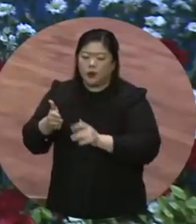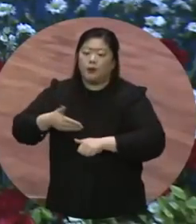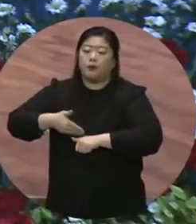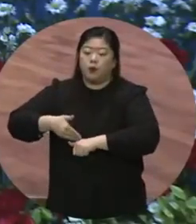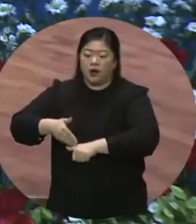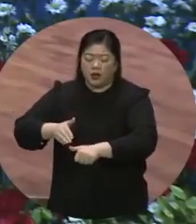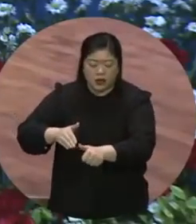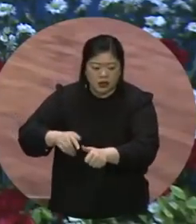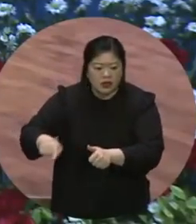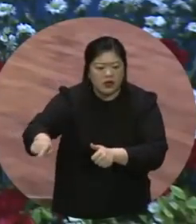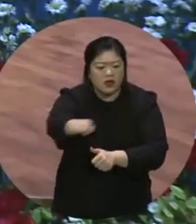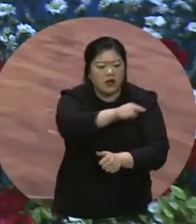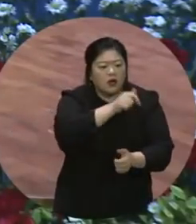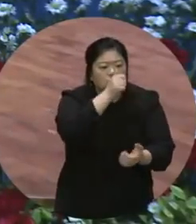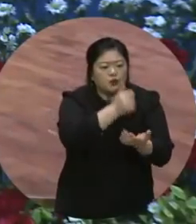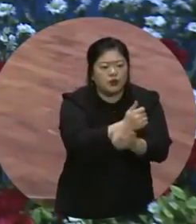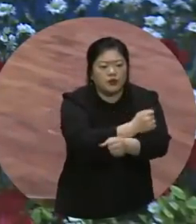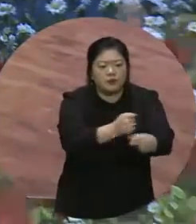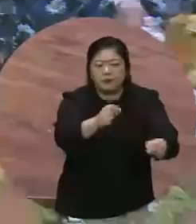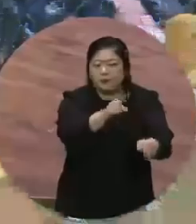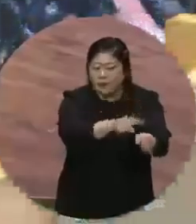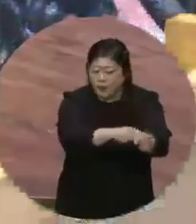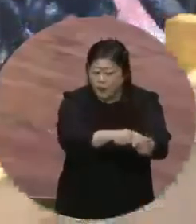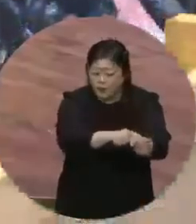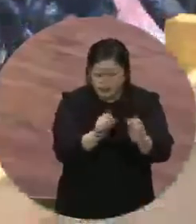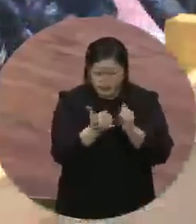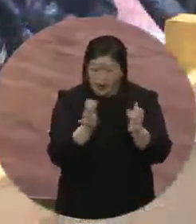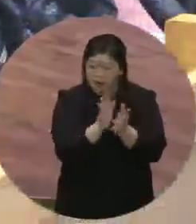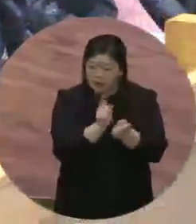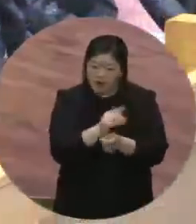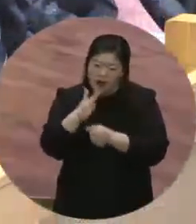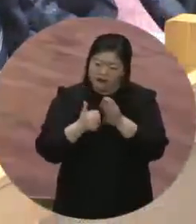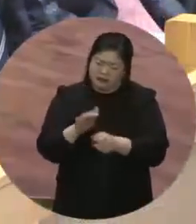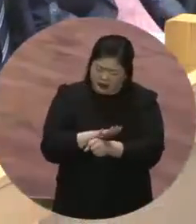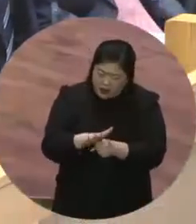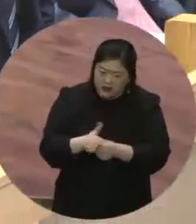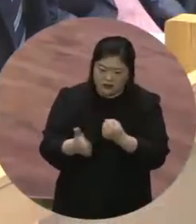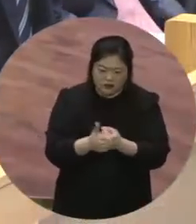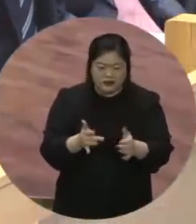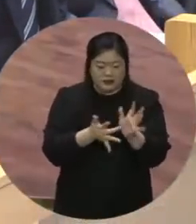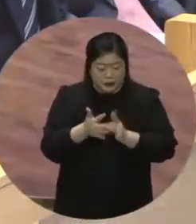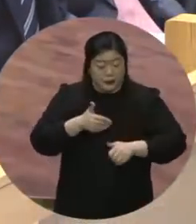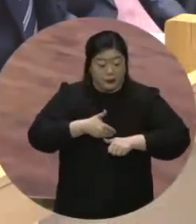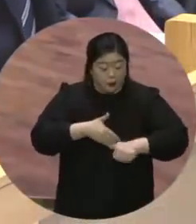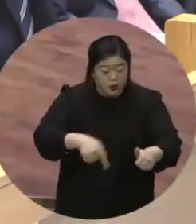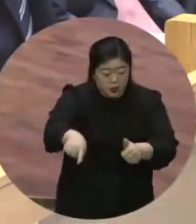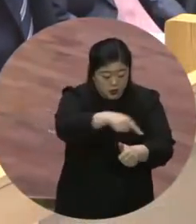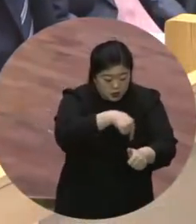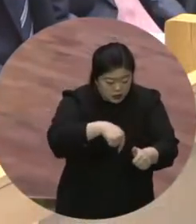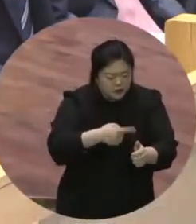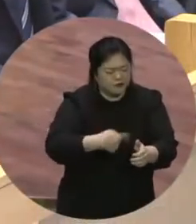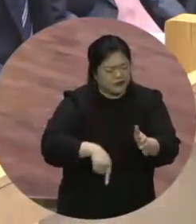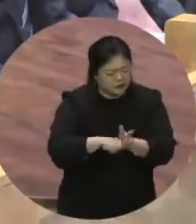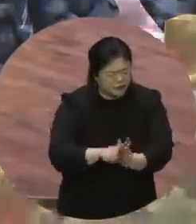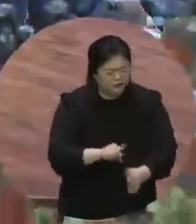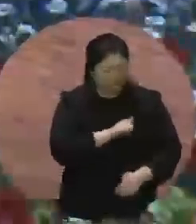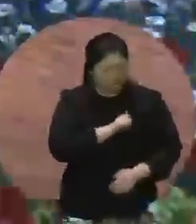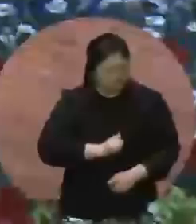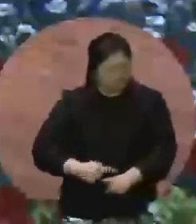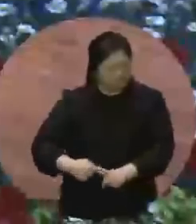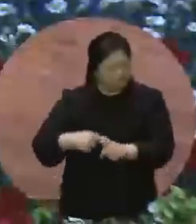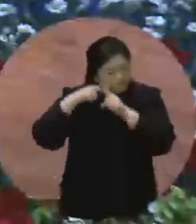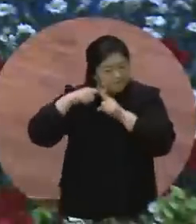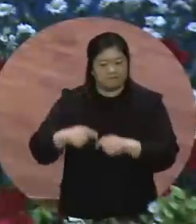이걸 속량의 은혜라 그럽니다. 속량의 은혜. 이 예수 그리스도를 믿는 자는